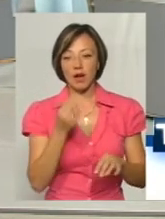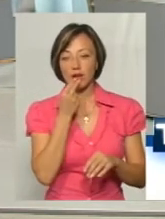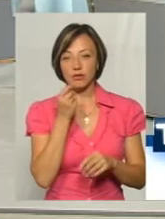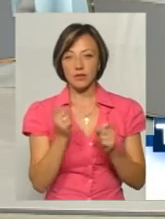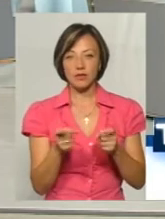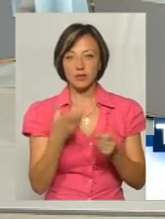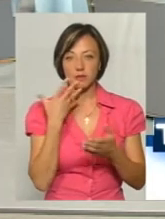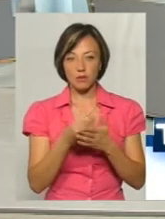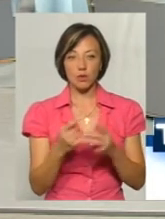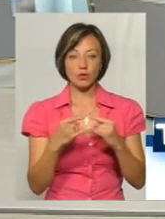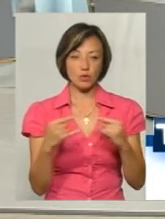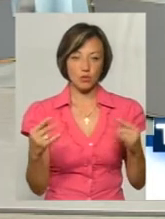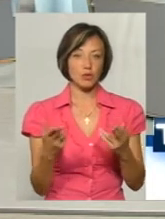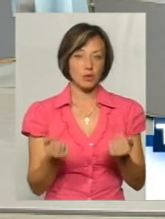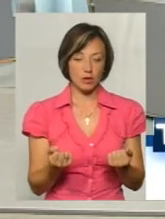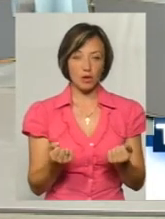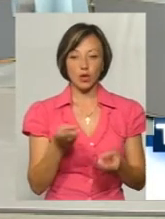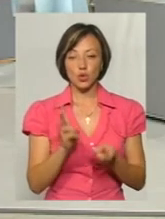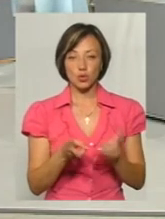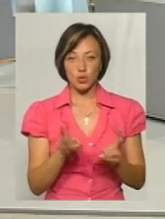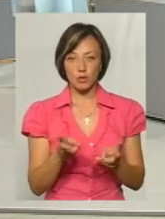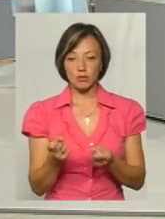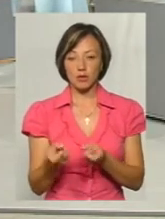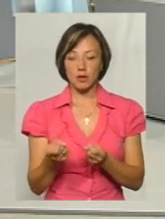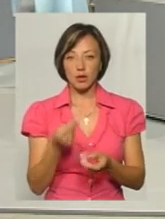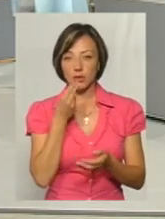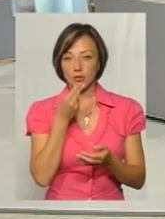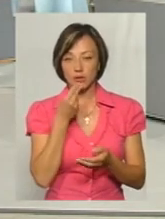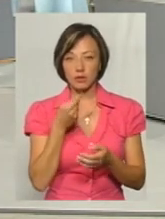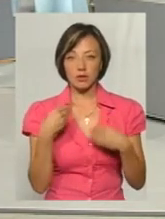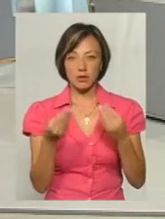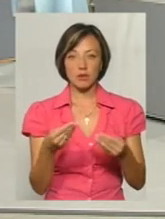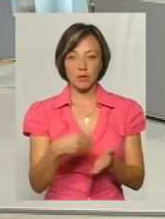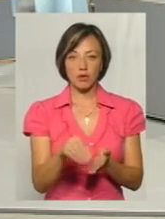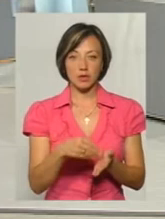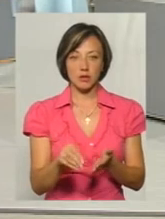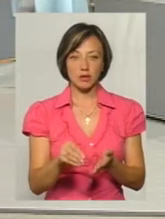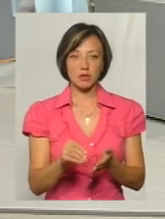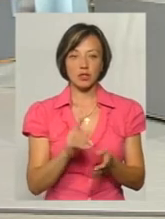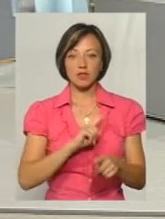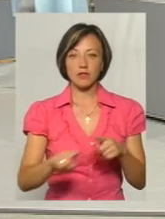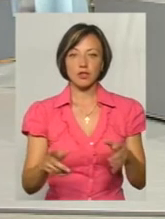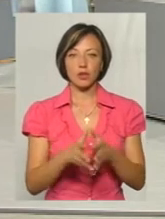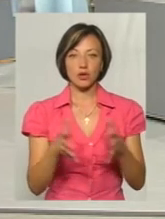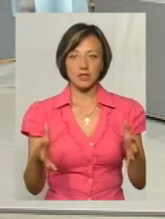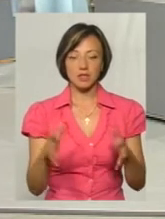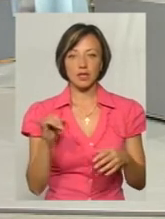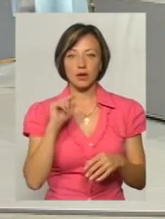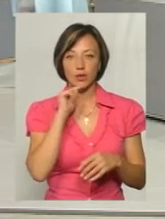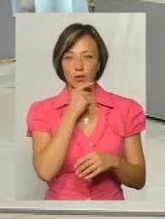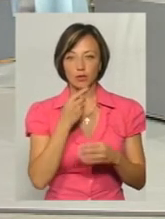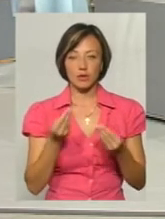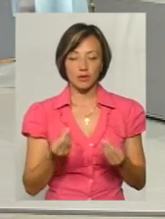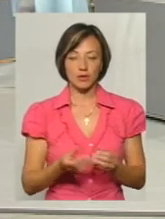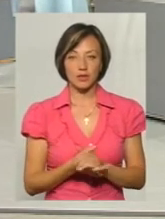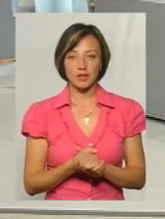відходи. Зі свого столу, з кухні. Згодувати поросятку. Воно буде швидше рости і зекономляться